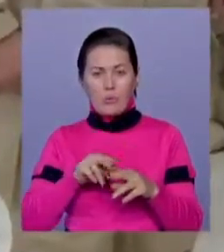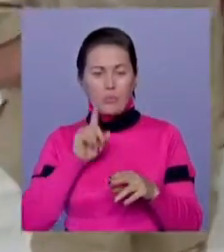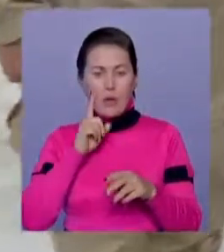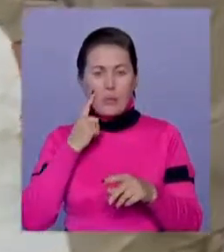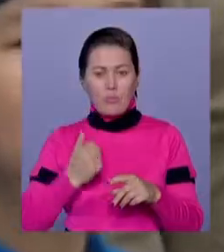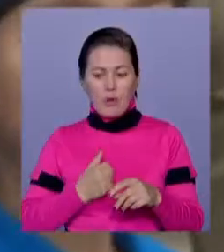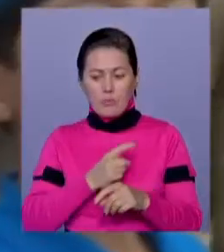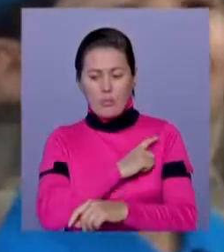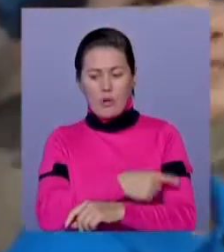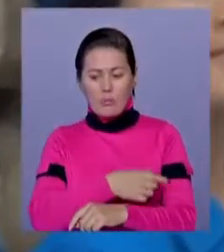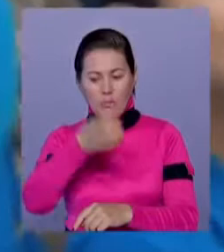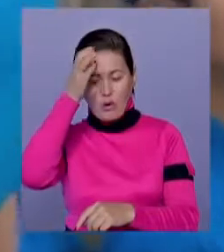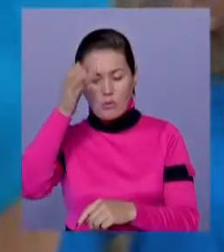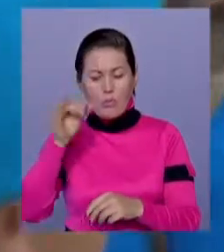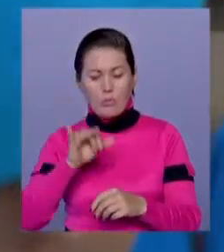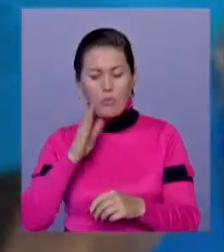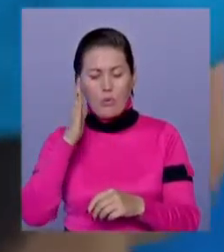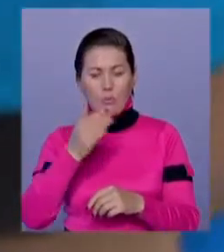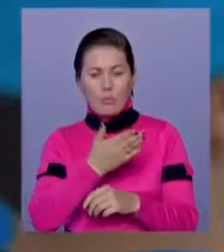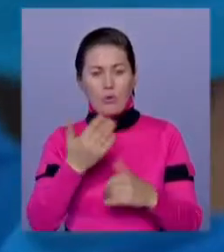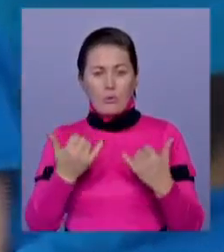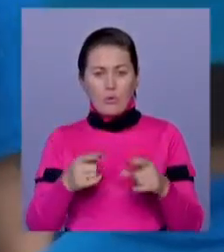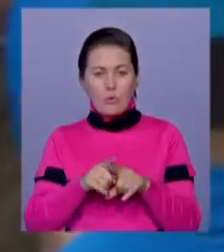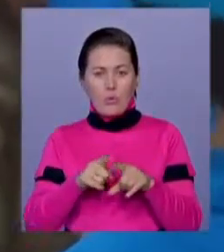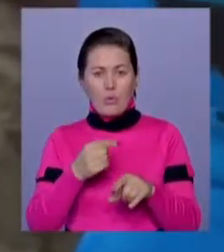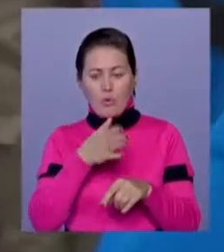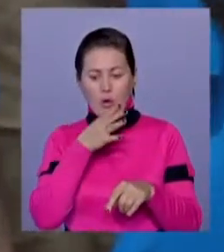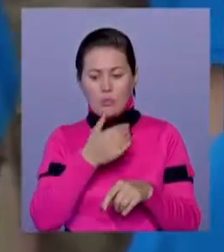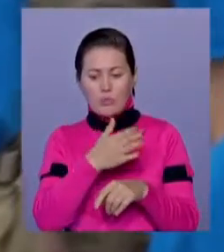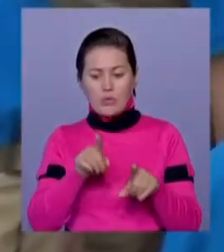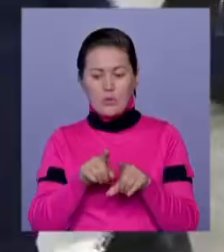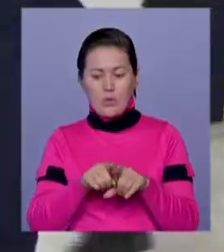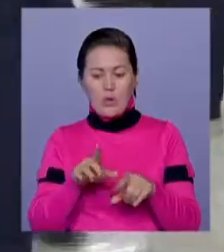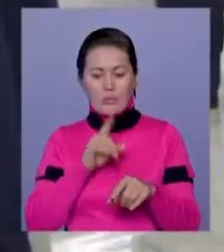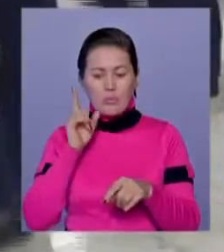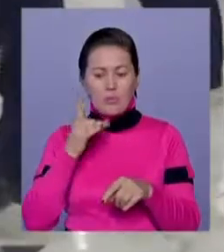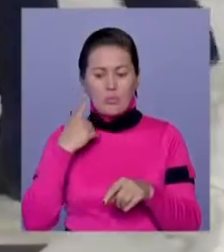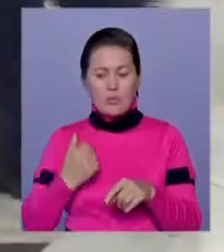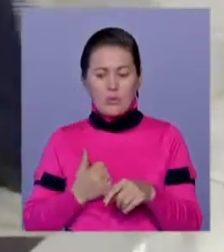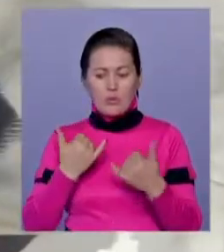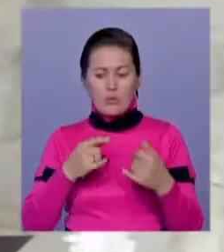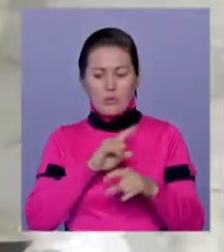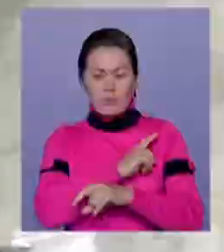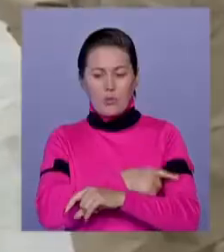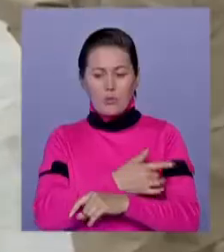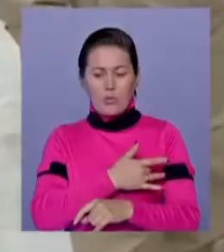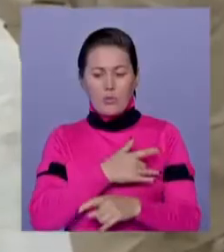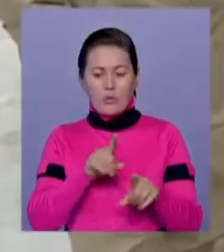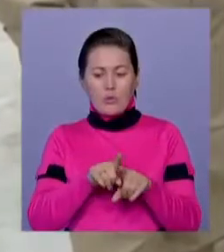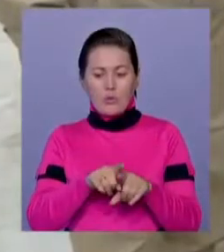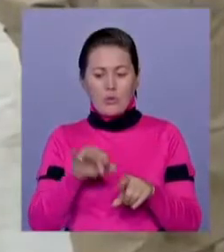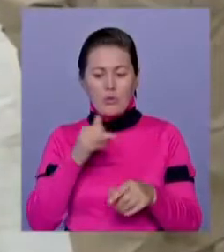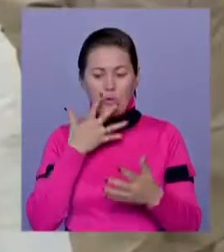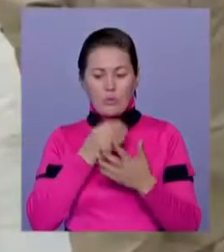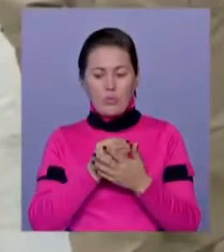болғаны мықты да білімді болуы шарт. Бүгін осы тұста сіздің назарыңызға жас сарбазды күш білектеміз жүкте атты көрсетермін.